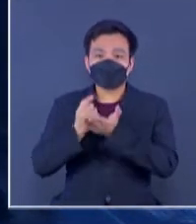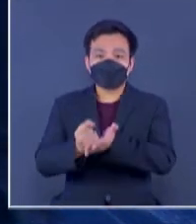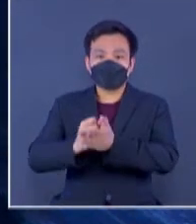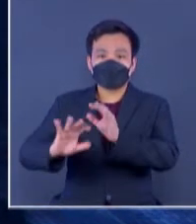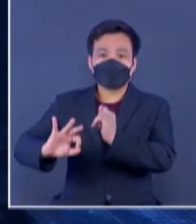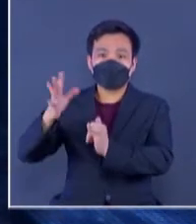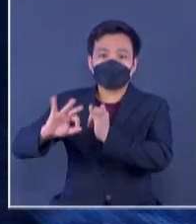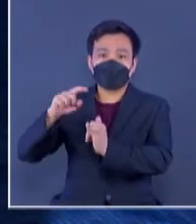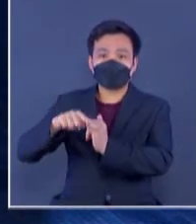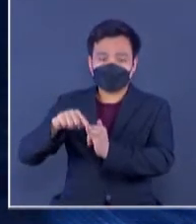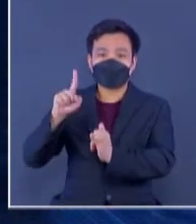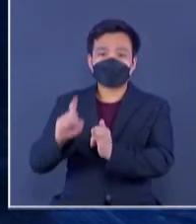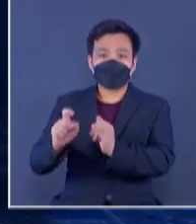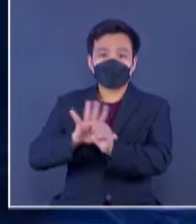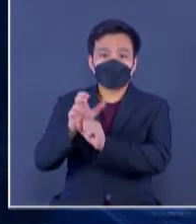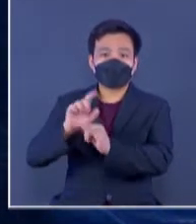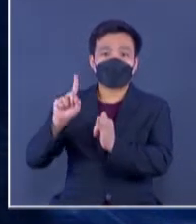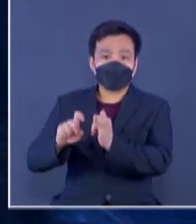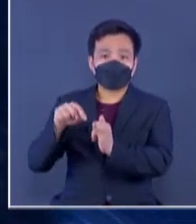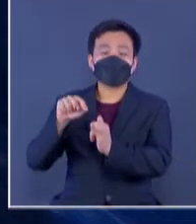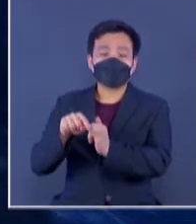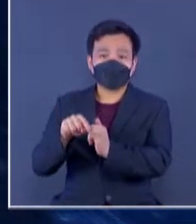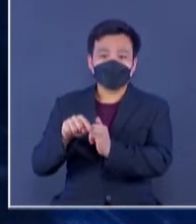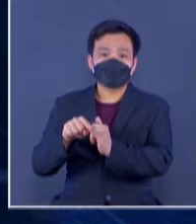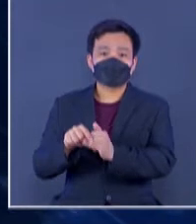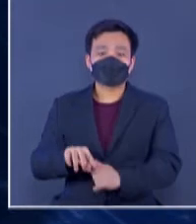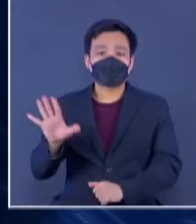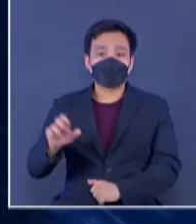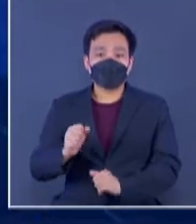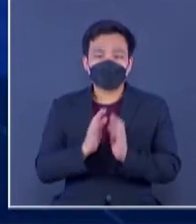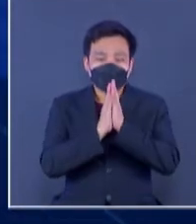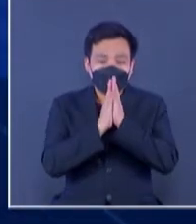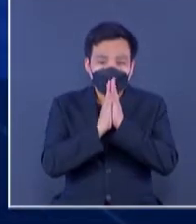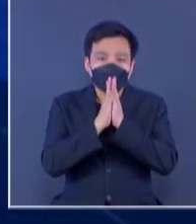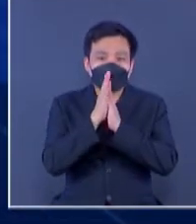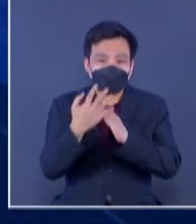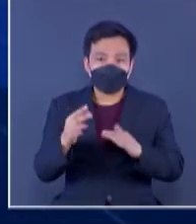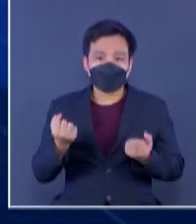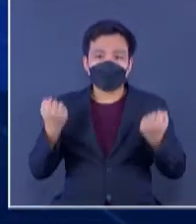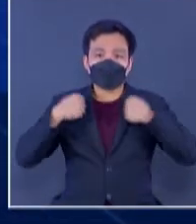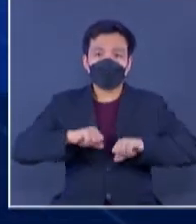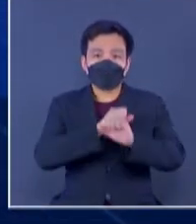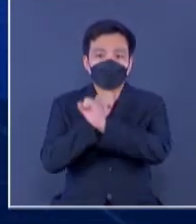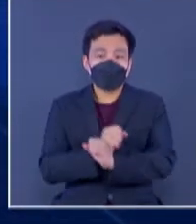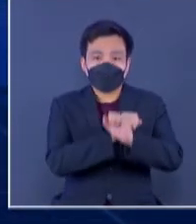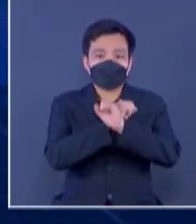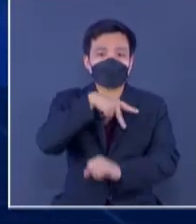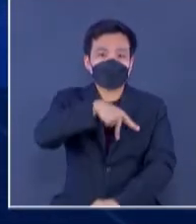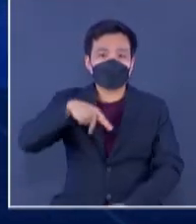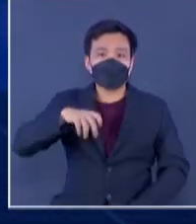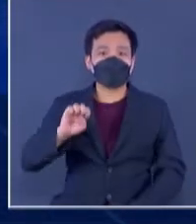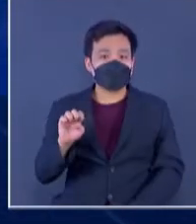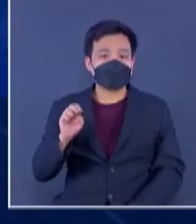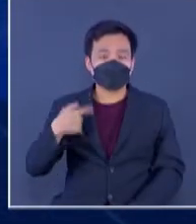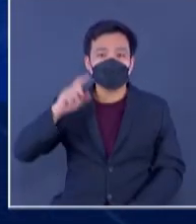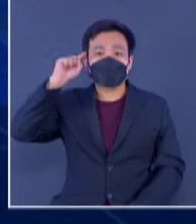ำร่างผู้เสียชีวิตจากโควิด -19 เนี่ยไปประกอบพิธีชาปนกิจครับแล้วก็ต้องใส่ชุดป้องกัน PPE นะครับจึงทำ